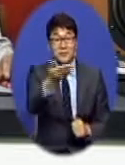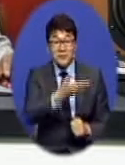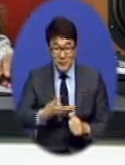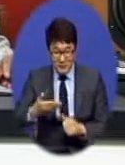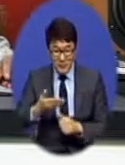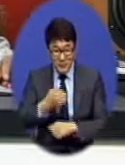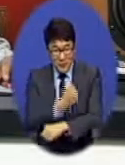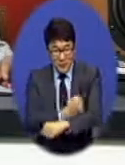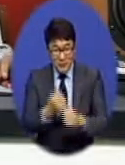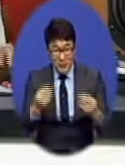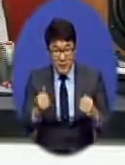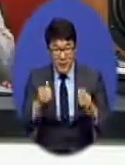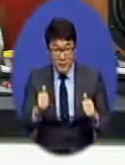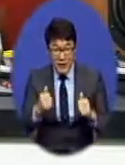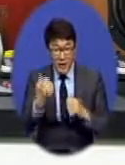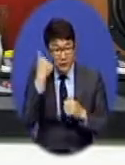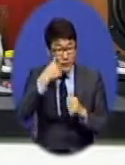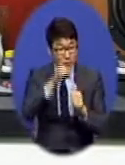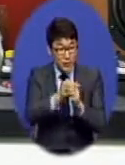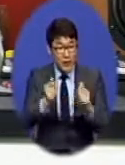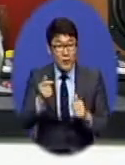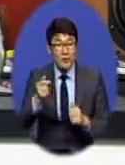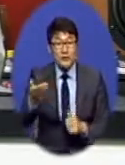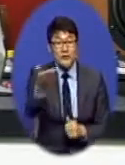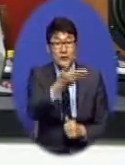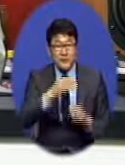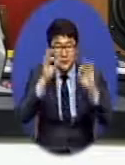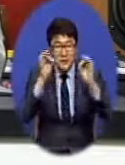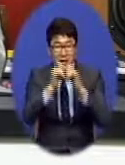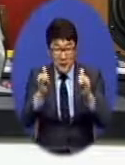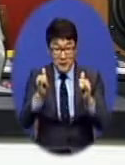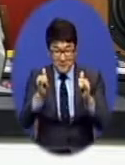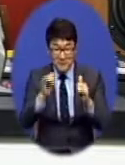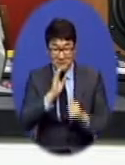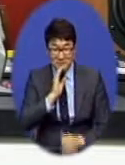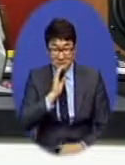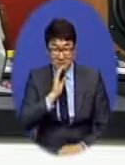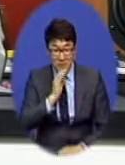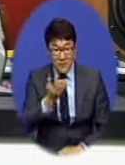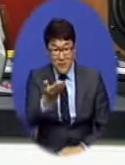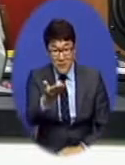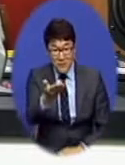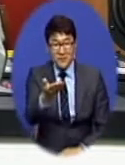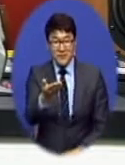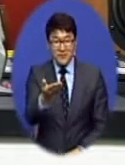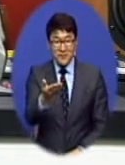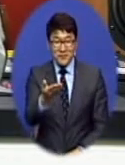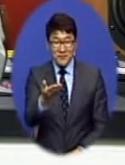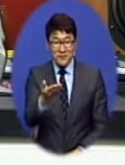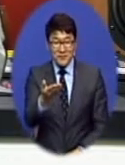아, 심사 보시는 네. 분들은 우리 시청자 아. 여러분입니다. 네. 네. 네. 아, 저 이태원님. 네, 예.